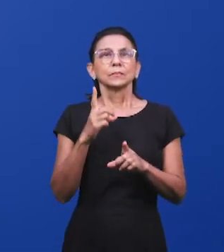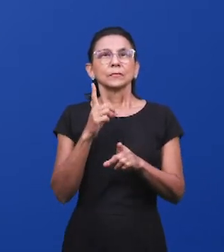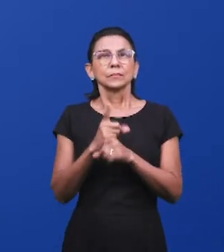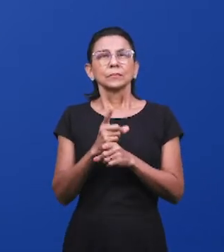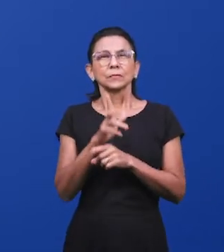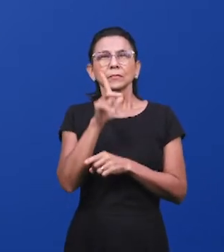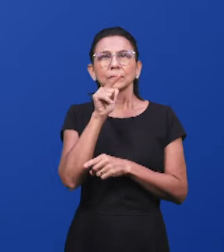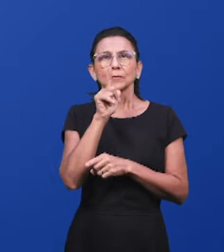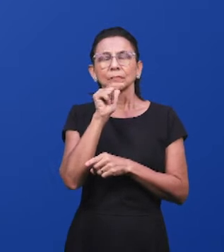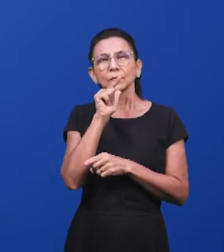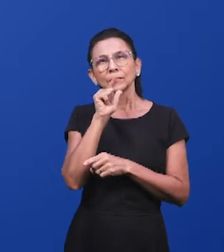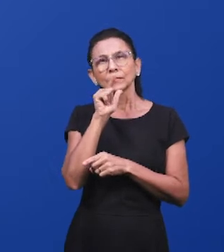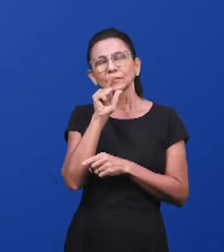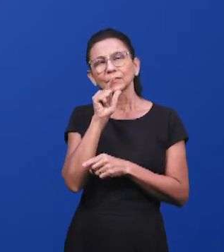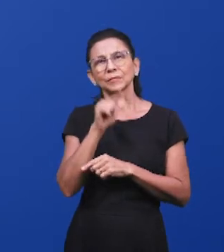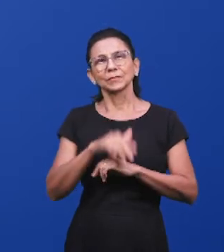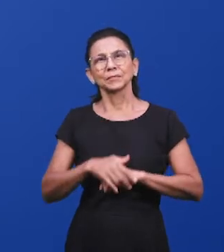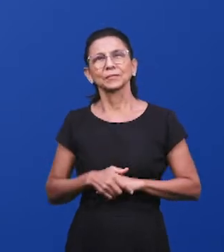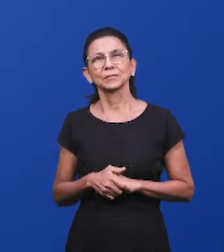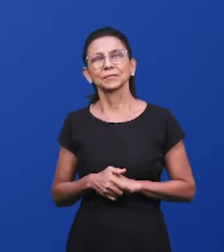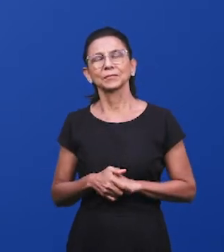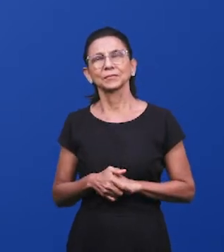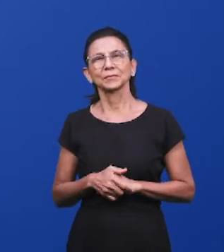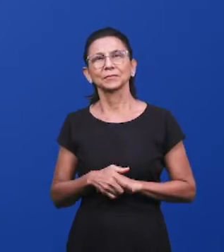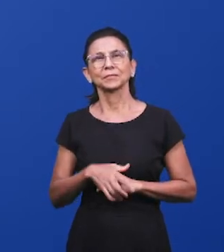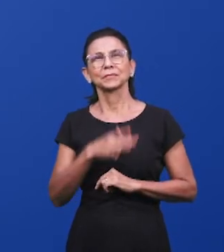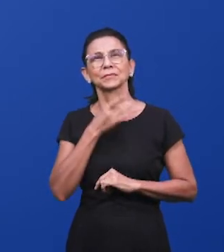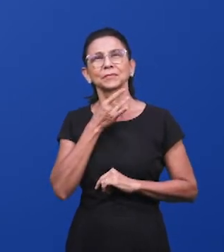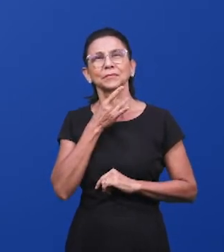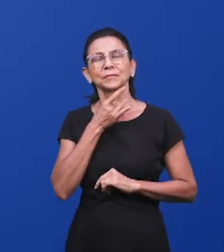per l'anima assetata. Pace del Signore Gesù.